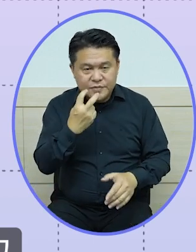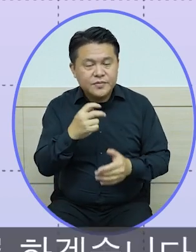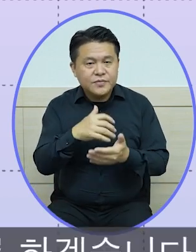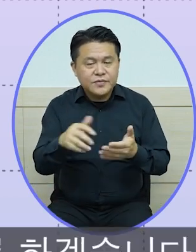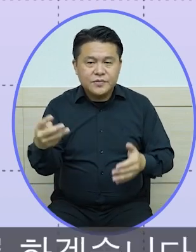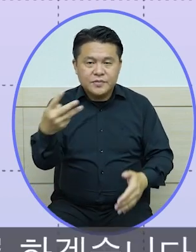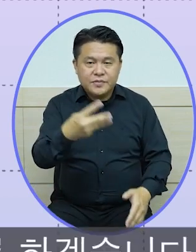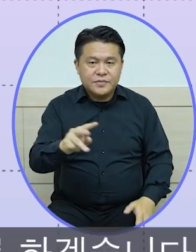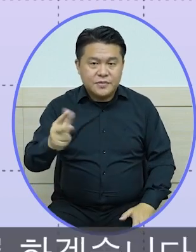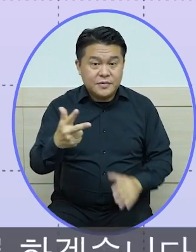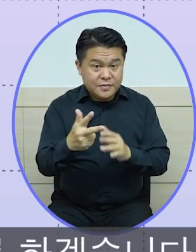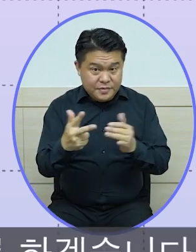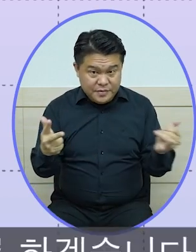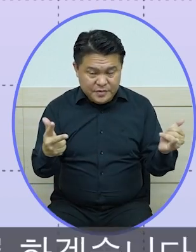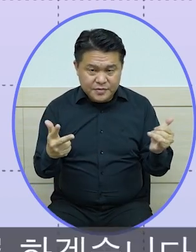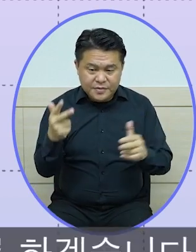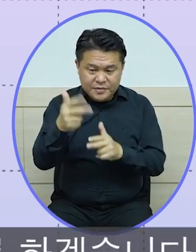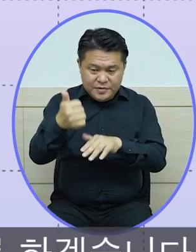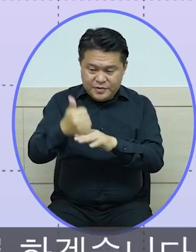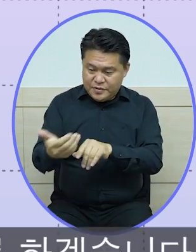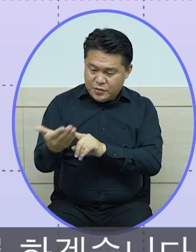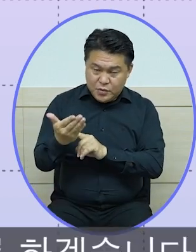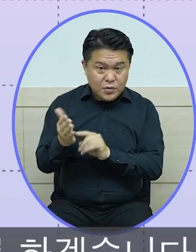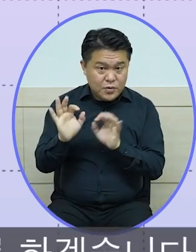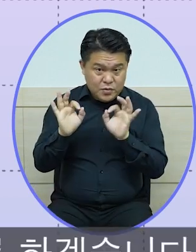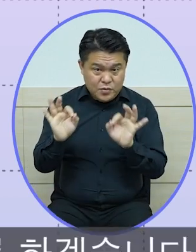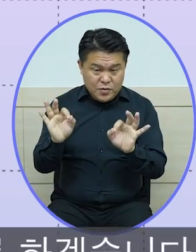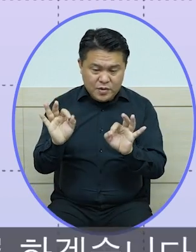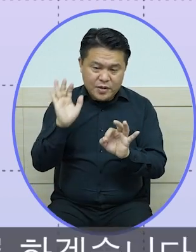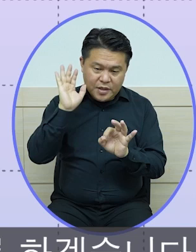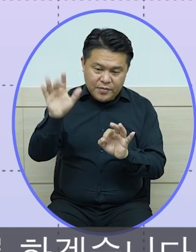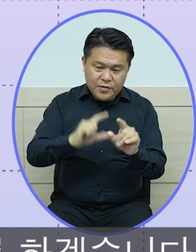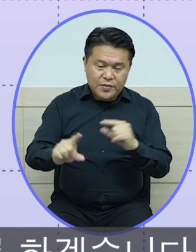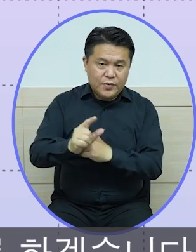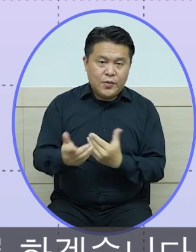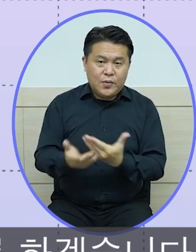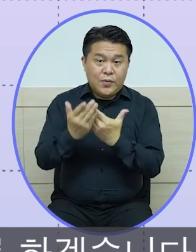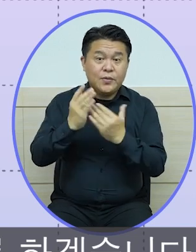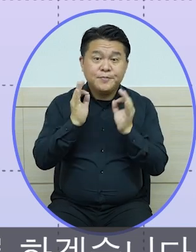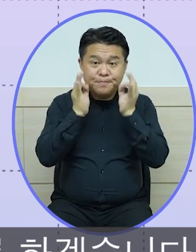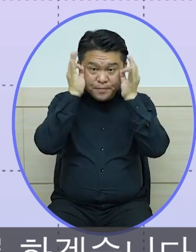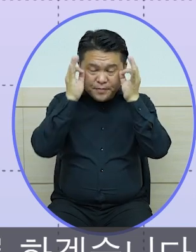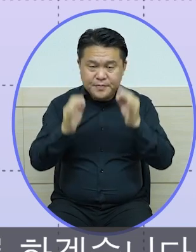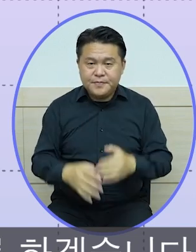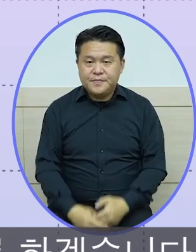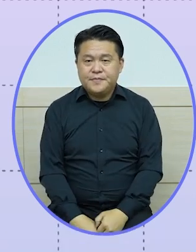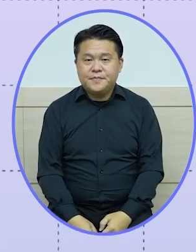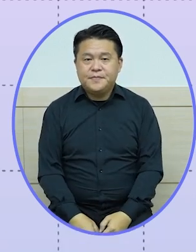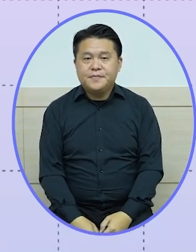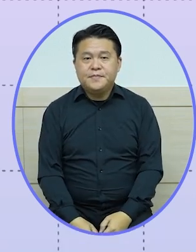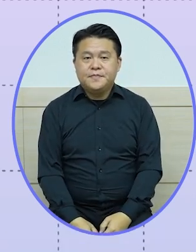실시하였고 사업 결과를 바탕으로 사업의 질적 관리에 노력하도록 하겠습니다.